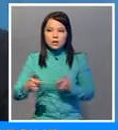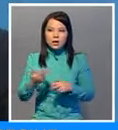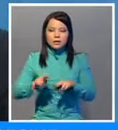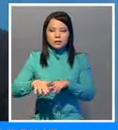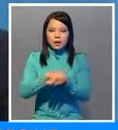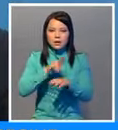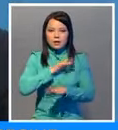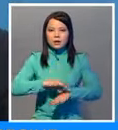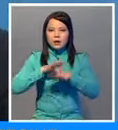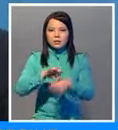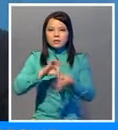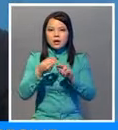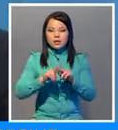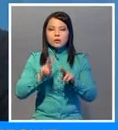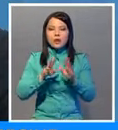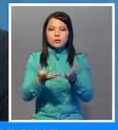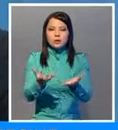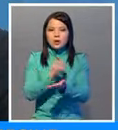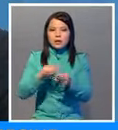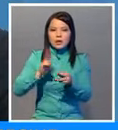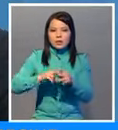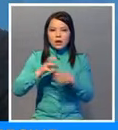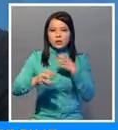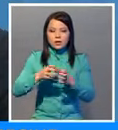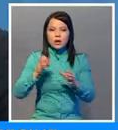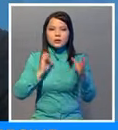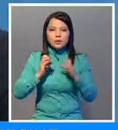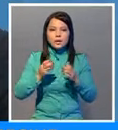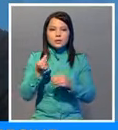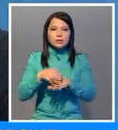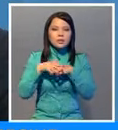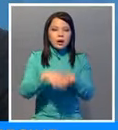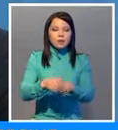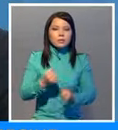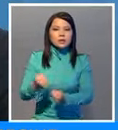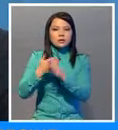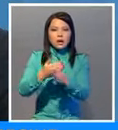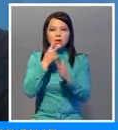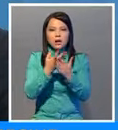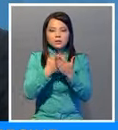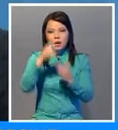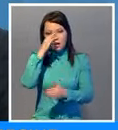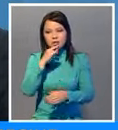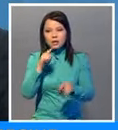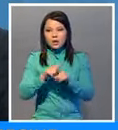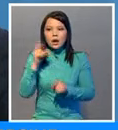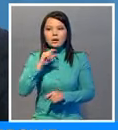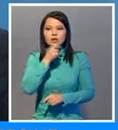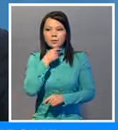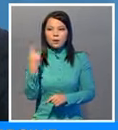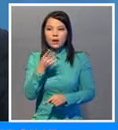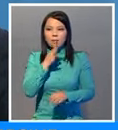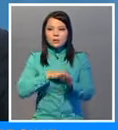өзара іс-қимыл туралы уағдаластыққа қол жеткізген әлемдік қаржы институттары қолдап отыр. Салыстырмалы түрде халқының саны аз Қазақстан үшін экономикаға